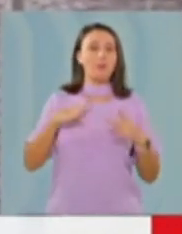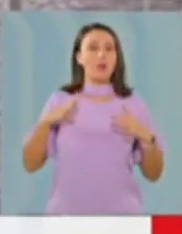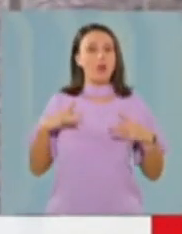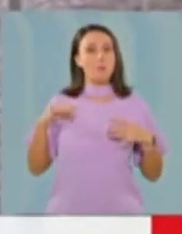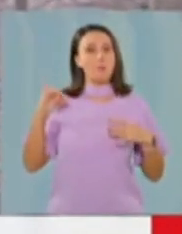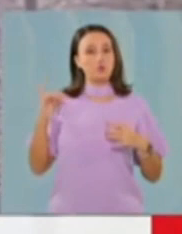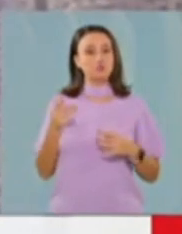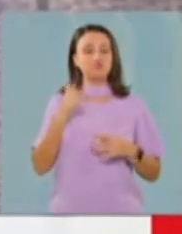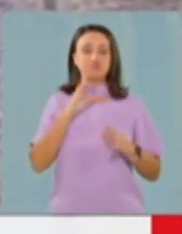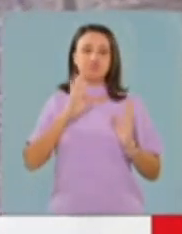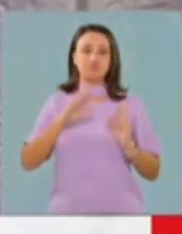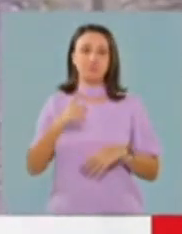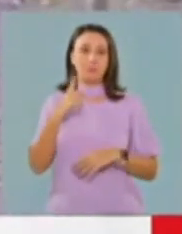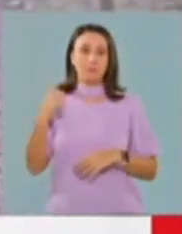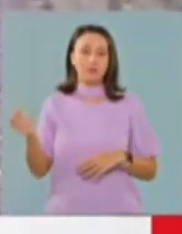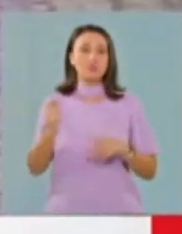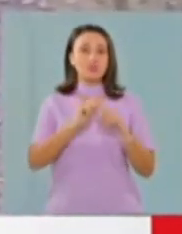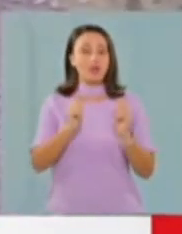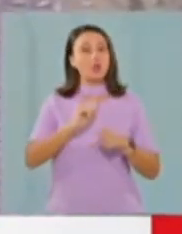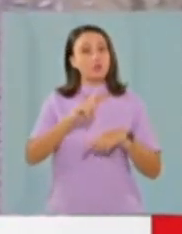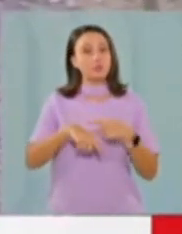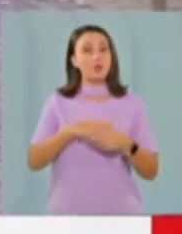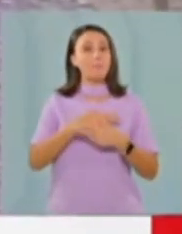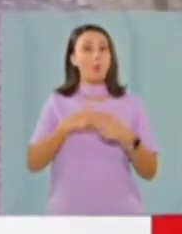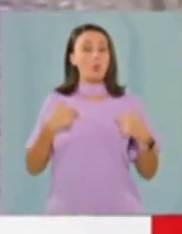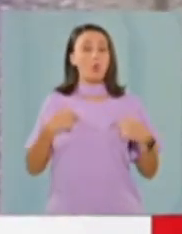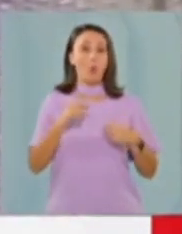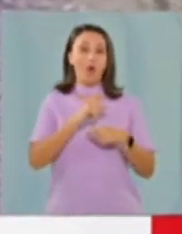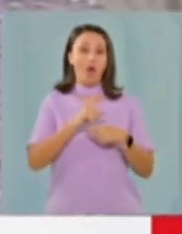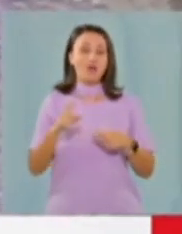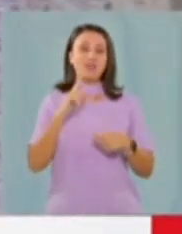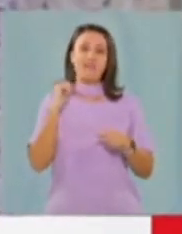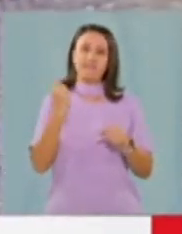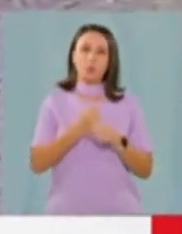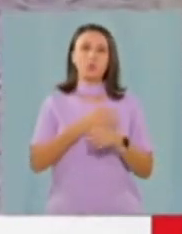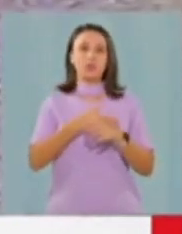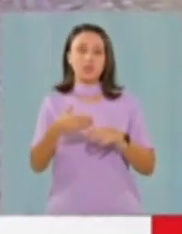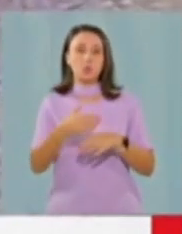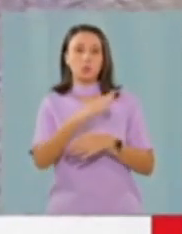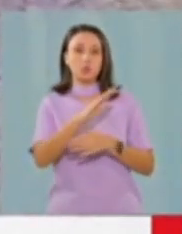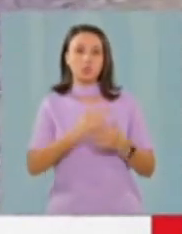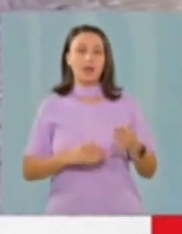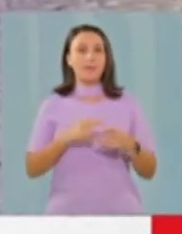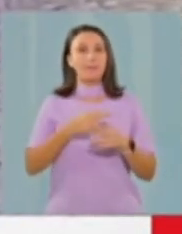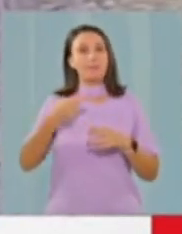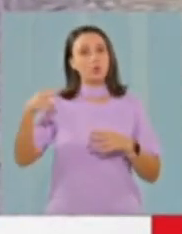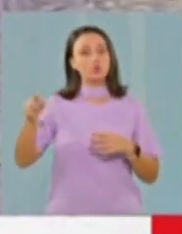și mai mult a fost lăsați să părăsească țara după ce procurorul de caz a formulat prea târziu o cerere de prelungire a arestului